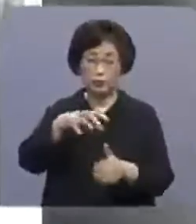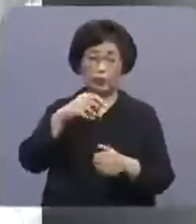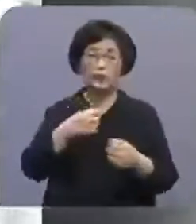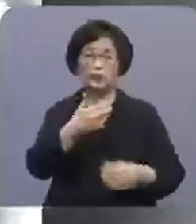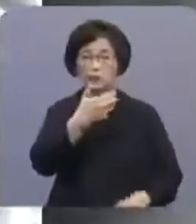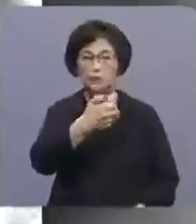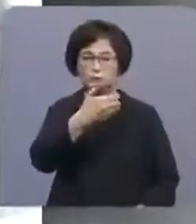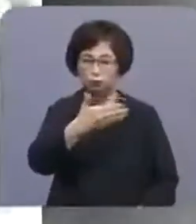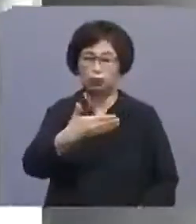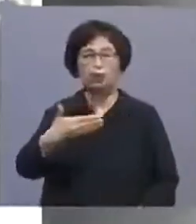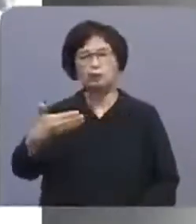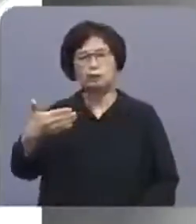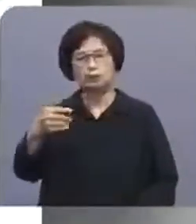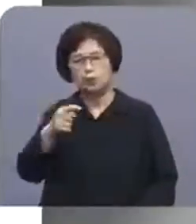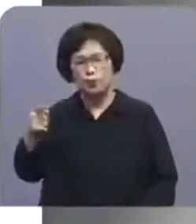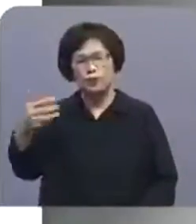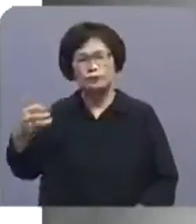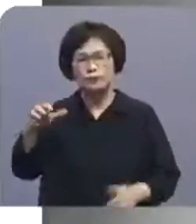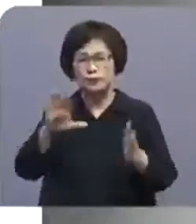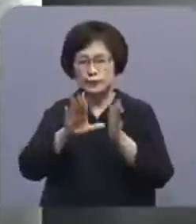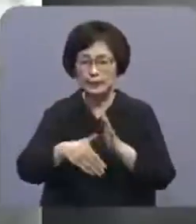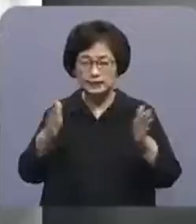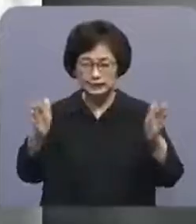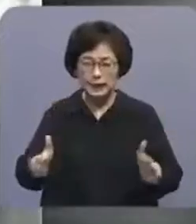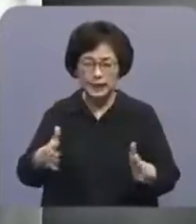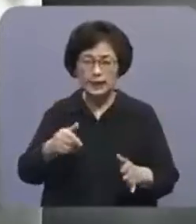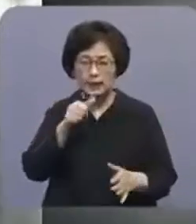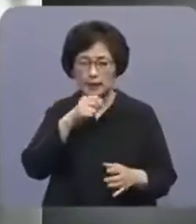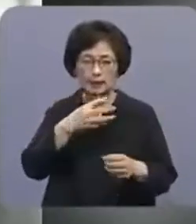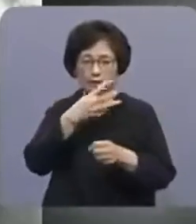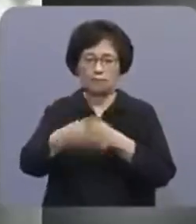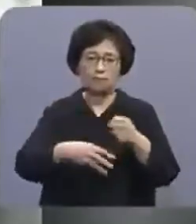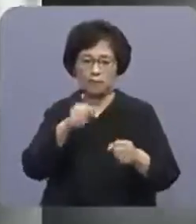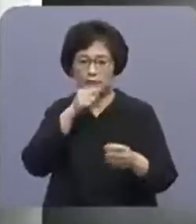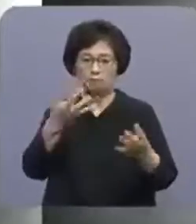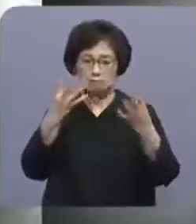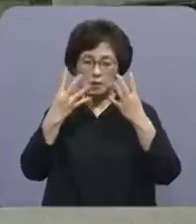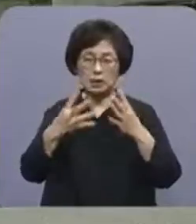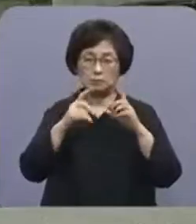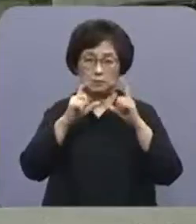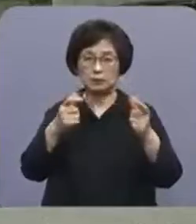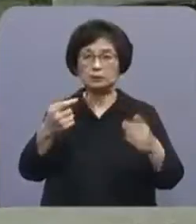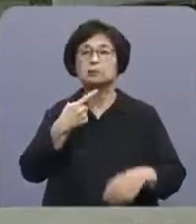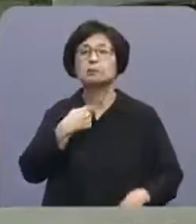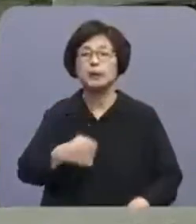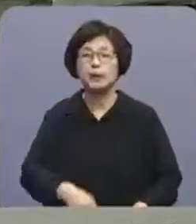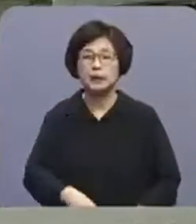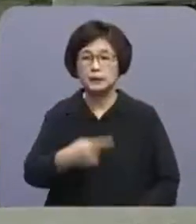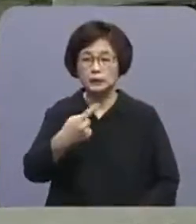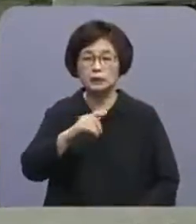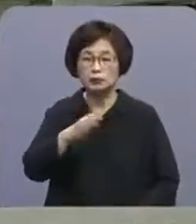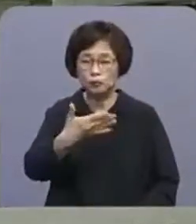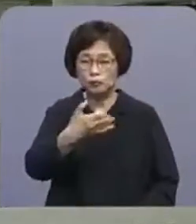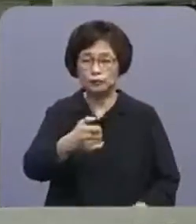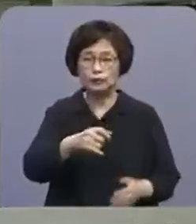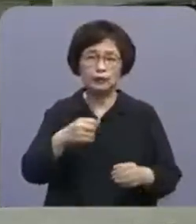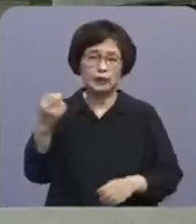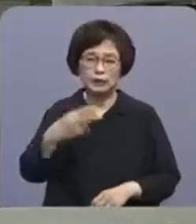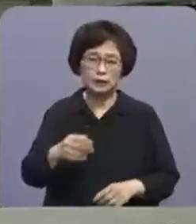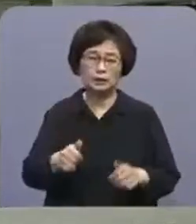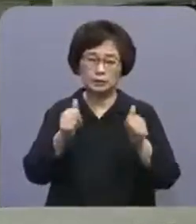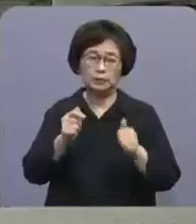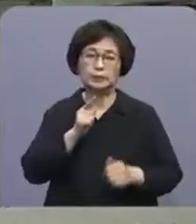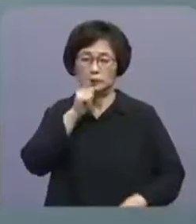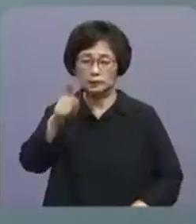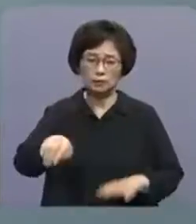10월부터 80년 사이 체포 구금대에 최대 징역 3년의 유죄 판결을 받았습니다 이들은 1990년대 재심을 신청해